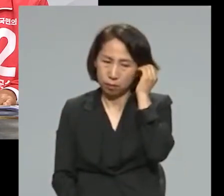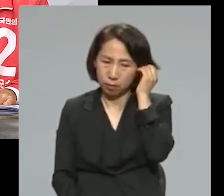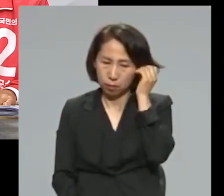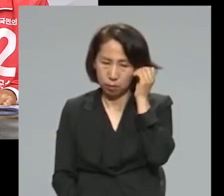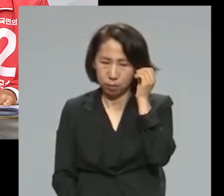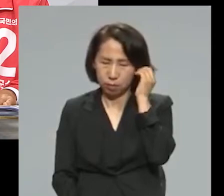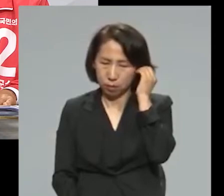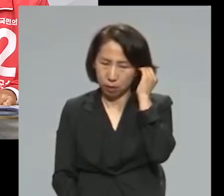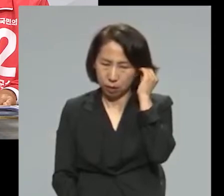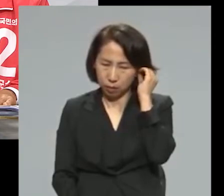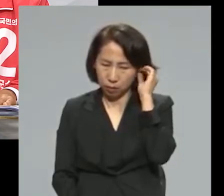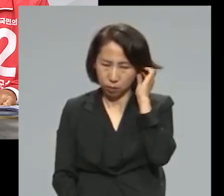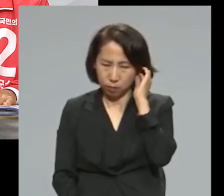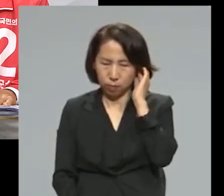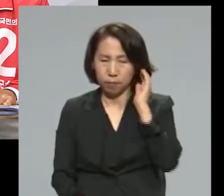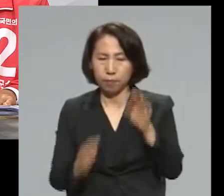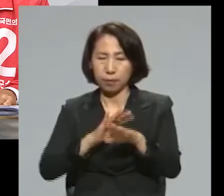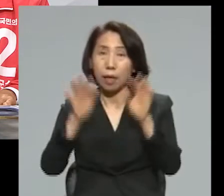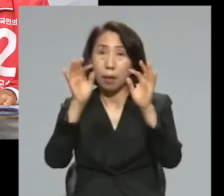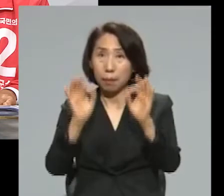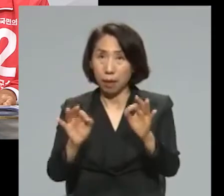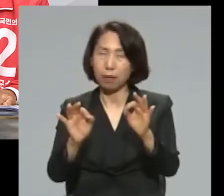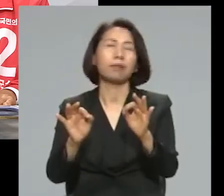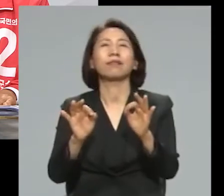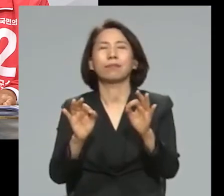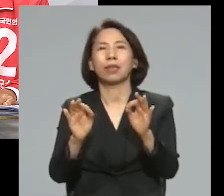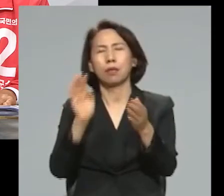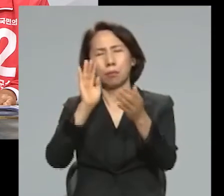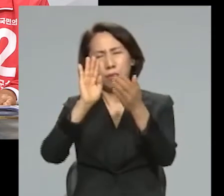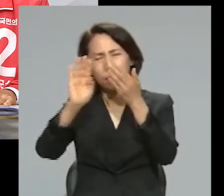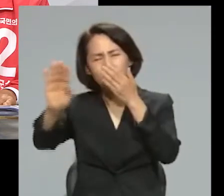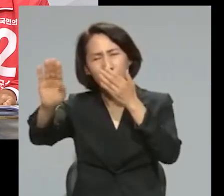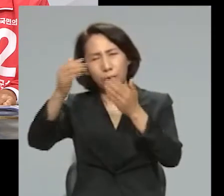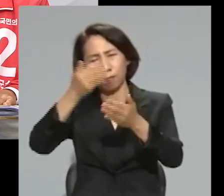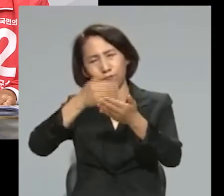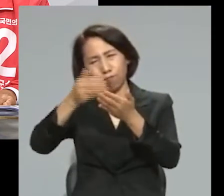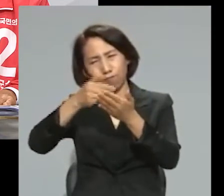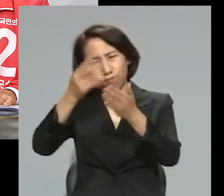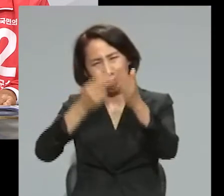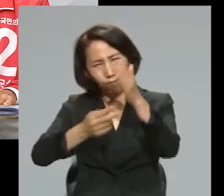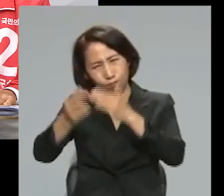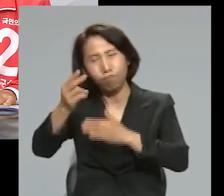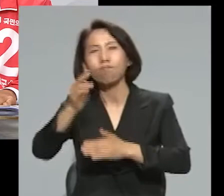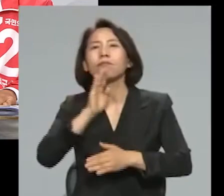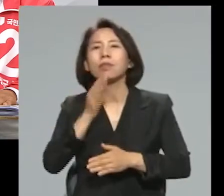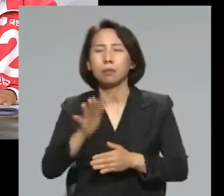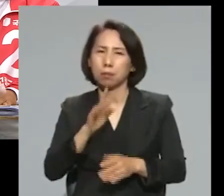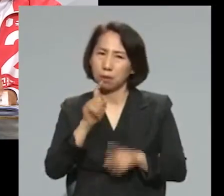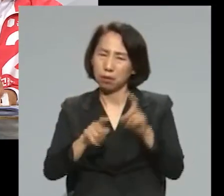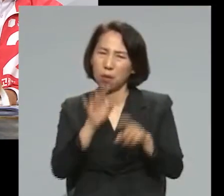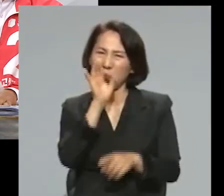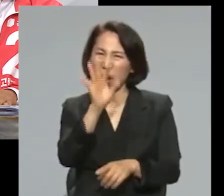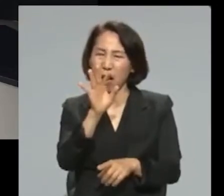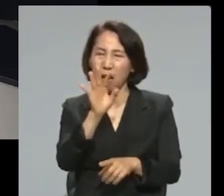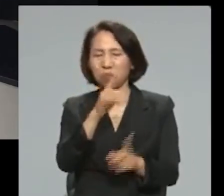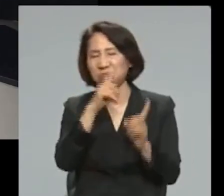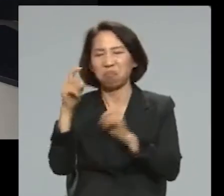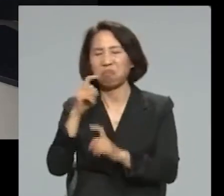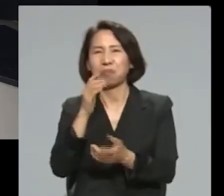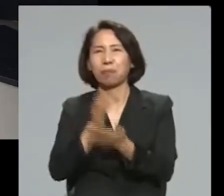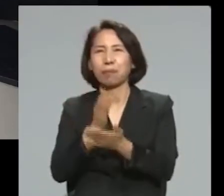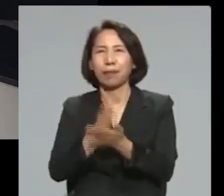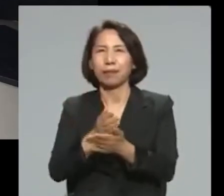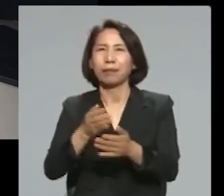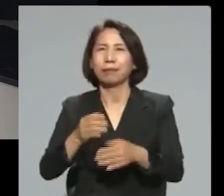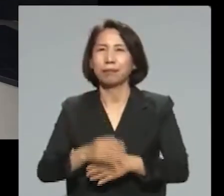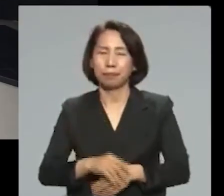말씀을 잘 들었습니다. 그 미래에 대한 청사진도 좋습니다만 실현 불가능 공약으로 국민을 현혹시키지 말라. 네,